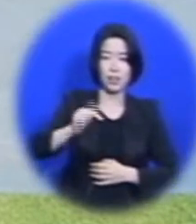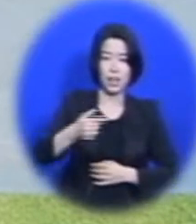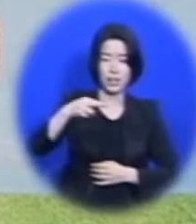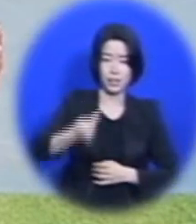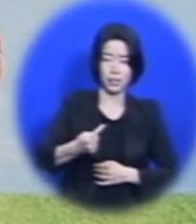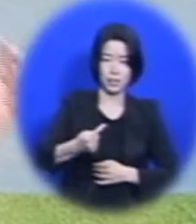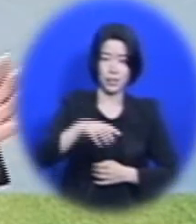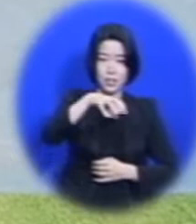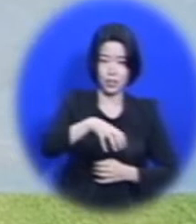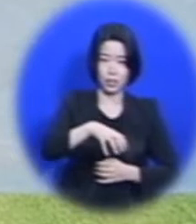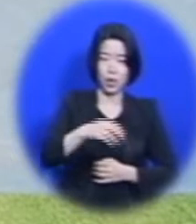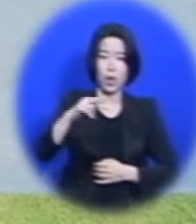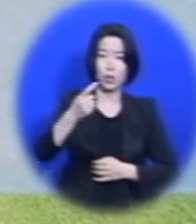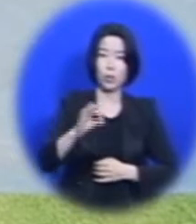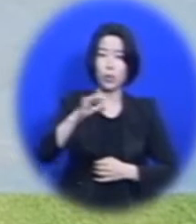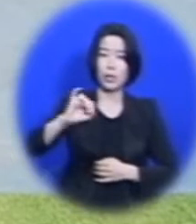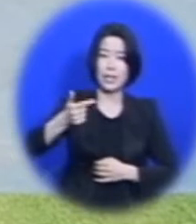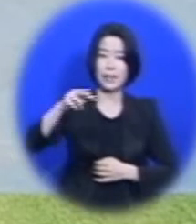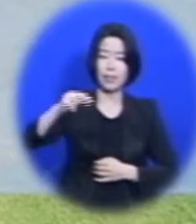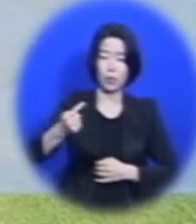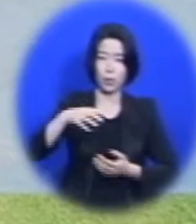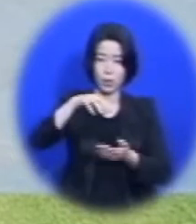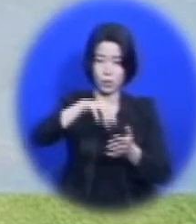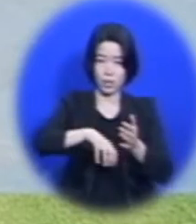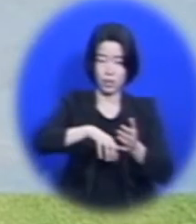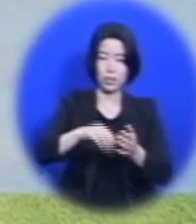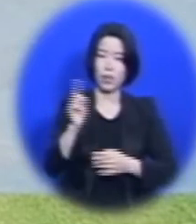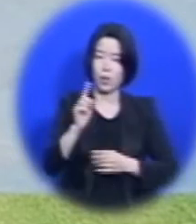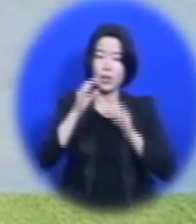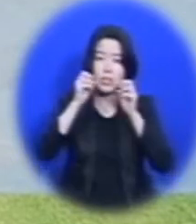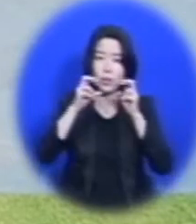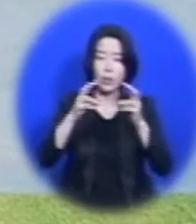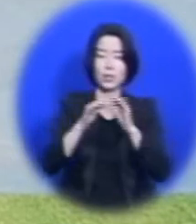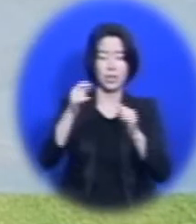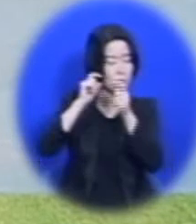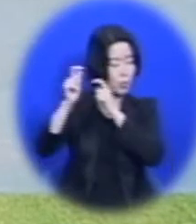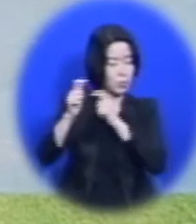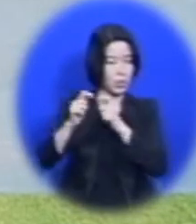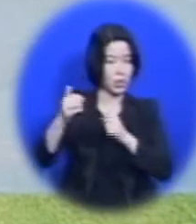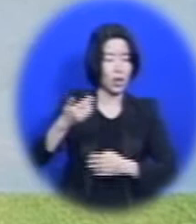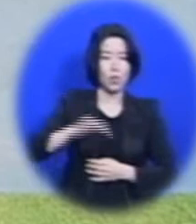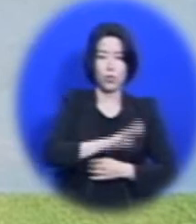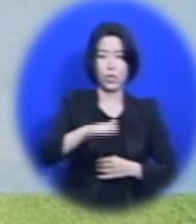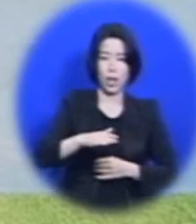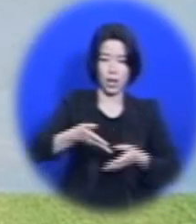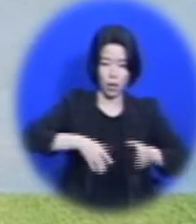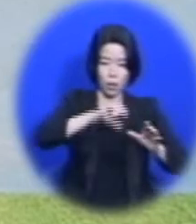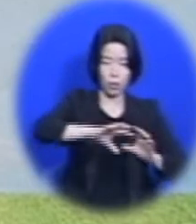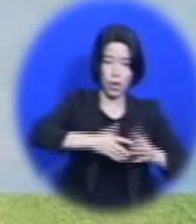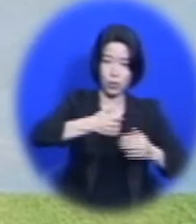동인도에 있는 어느 섬에 있는 선교사님들이 고민에 빠졌습니다. 우리가 철수를 해야 되나? 본국으로 돌아가야